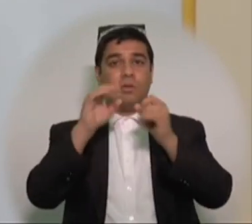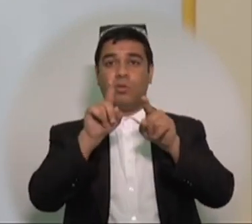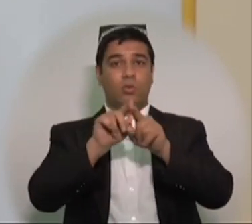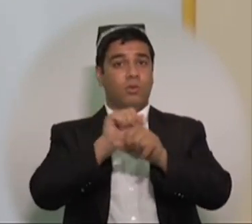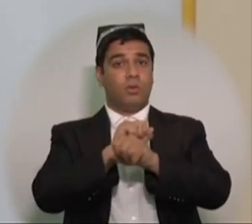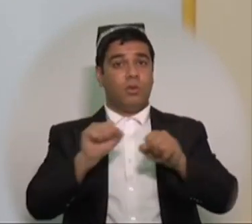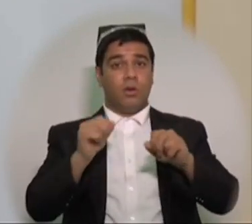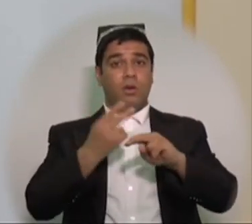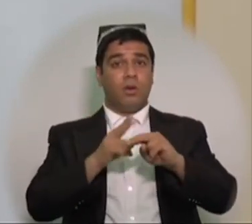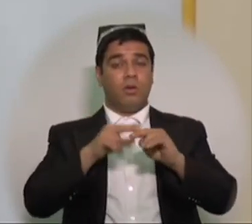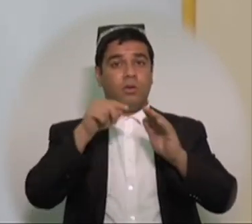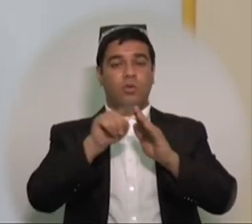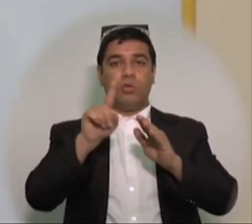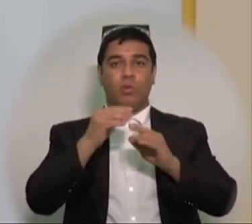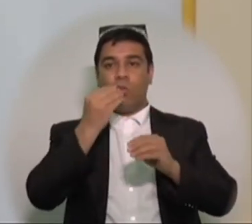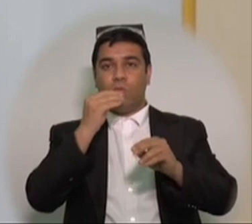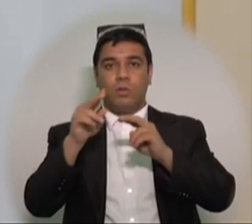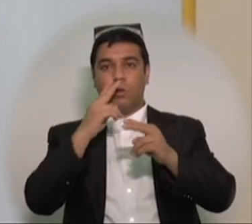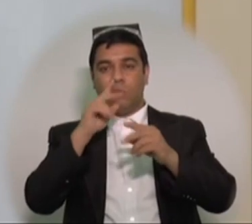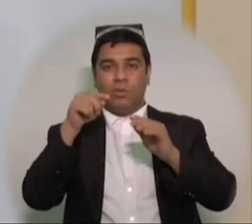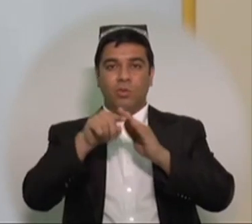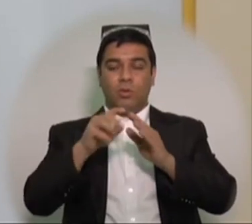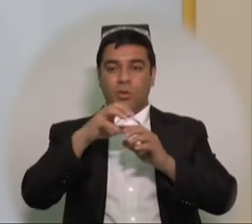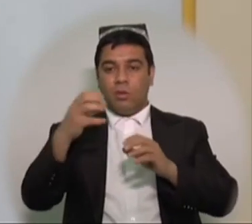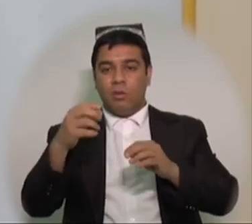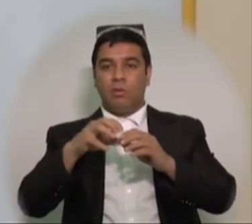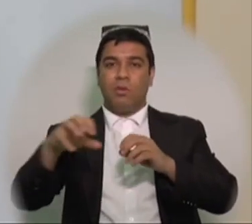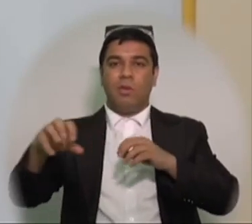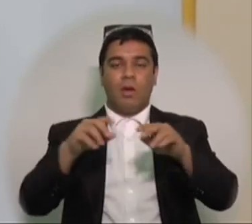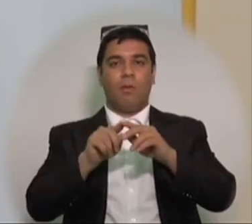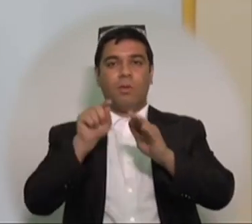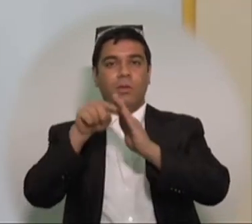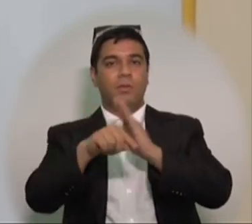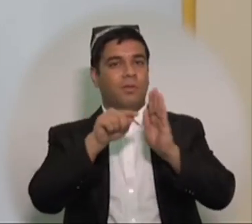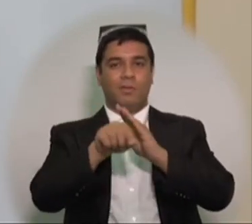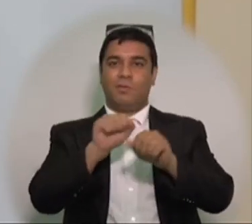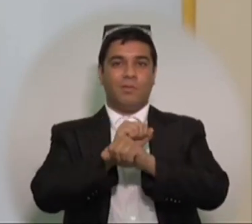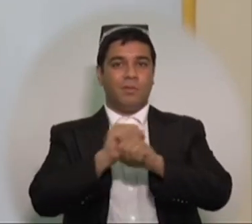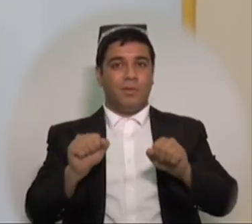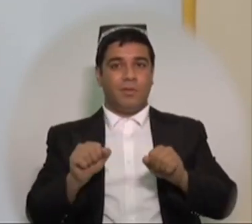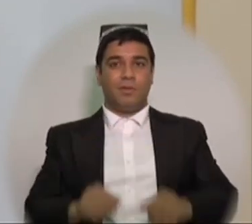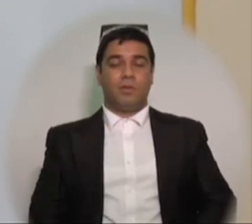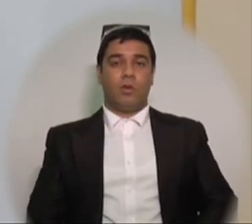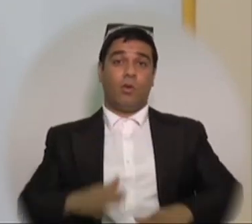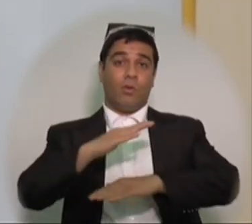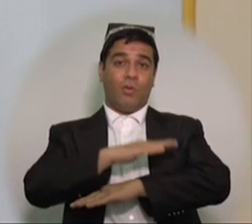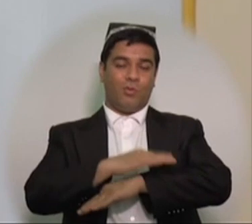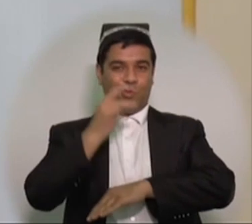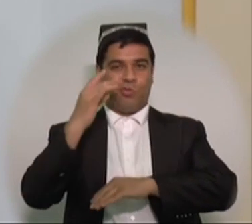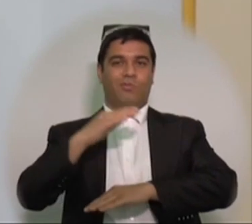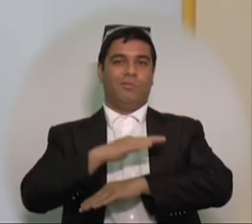Bu narsalarını, mürzun narsalarını kovlaştırıp, açıp, yakı sürüp, tartıp, karamaydı. Adab